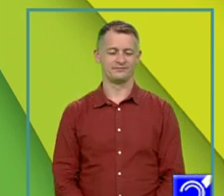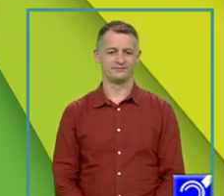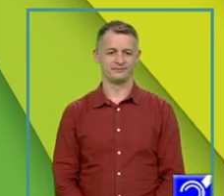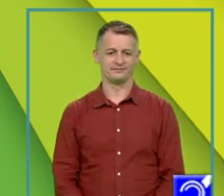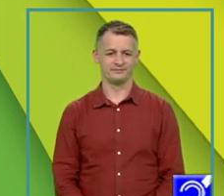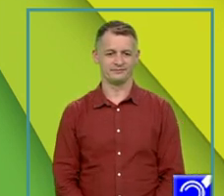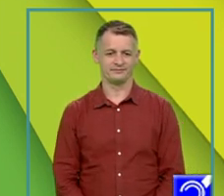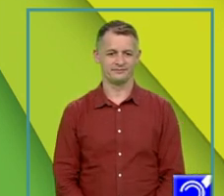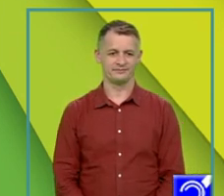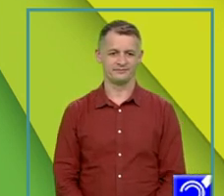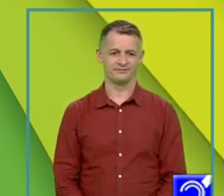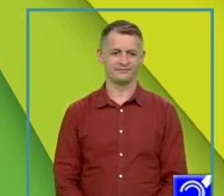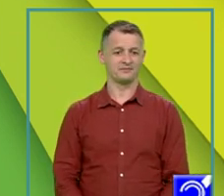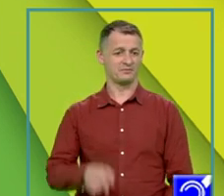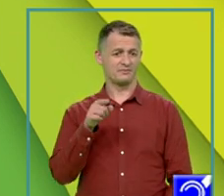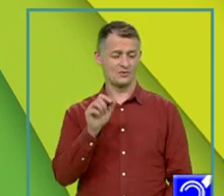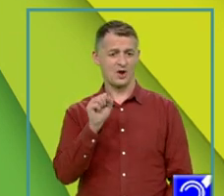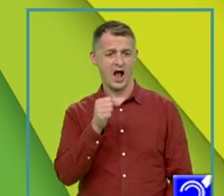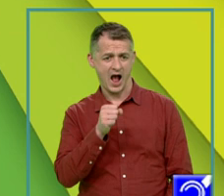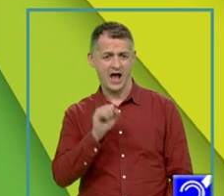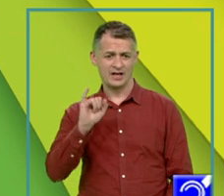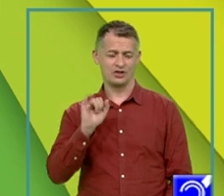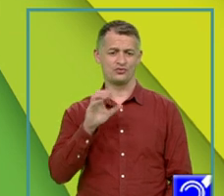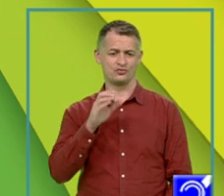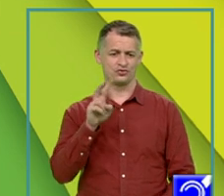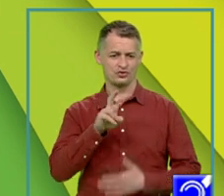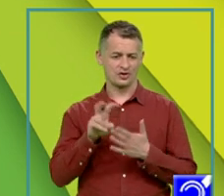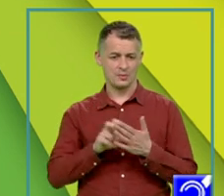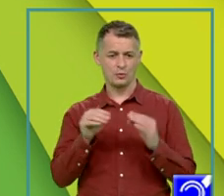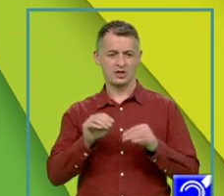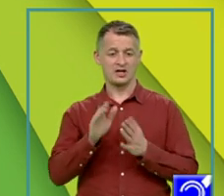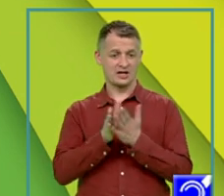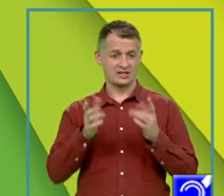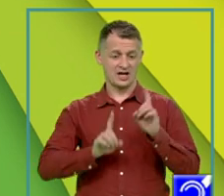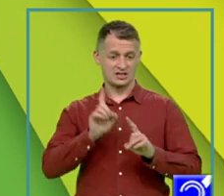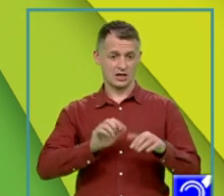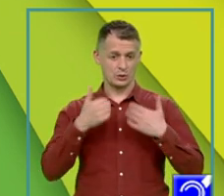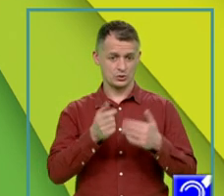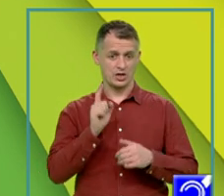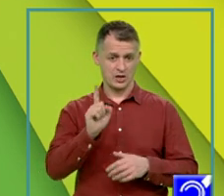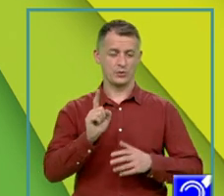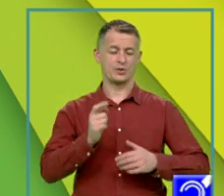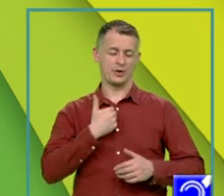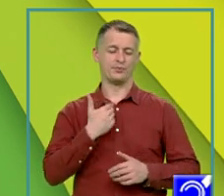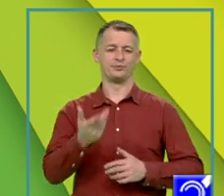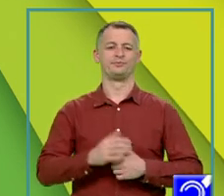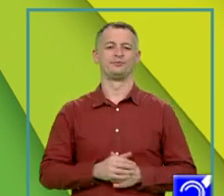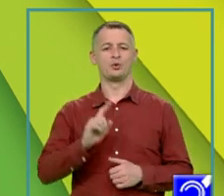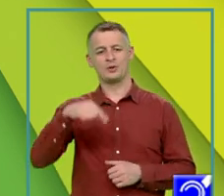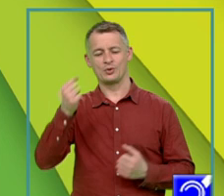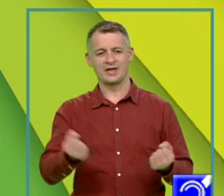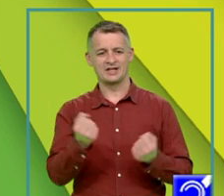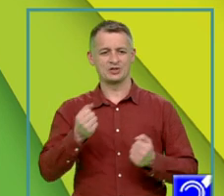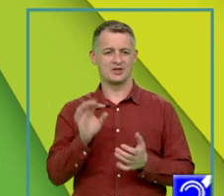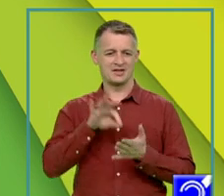ai citit mai multe cărți dacă ți le Așa duce chiar eu să vedem următorul exercițiu de data aceasta